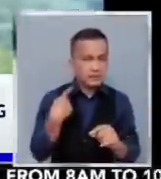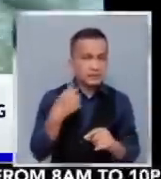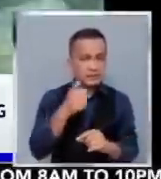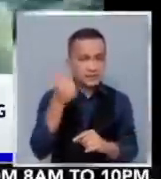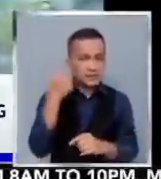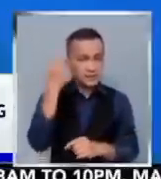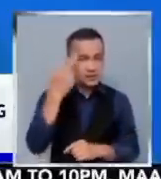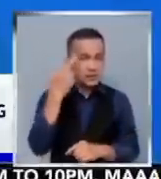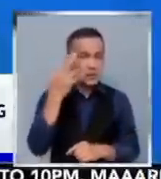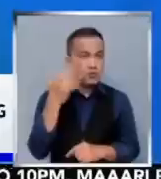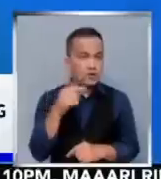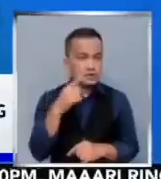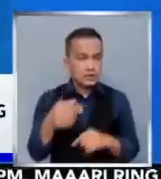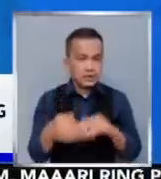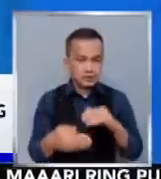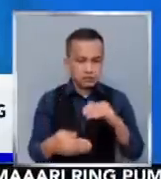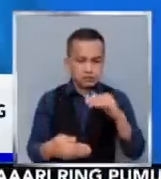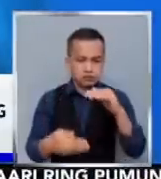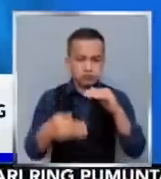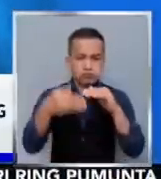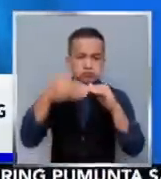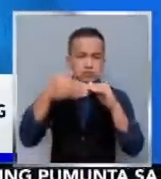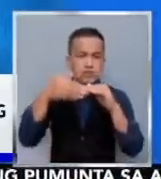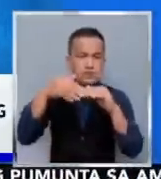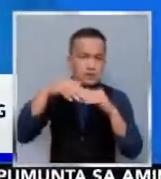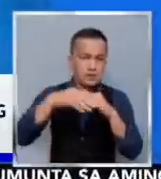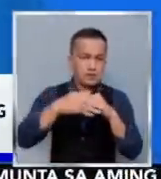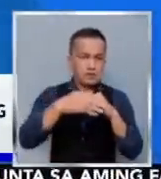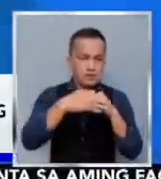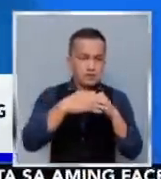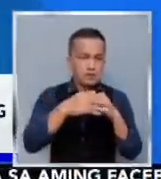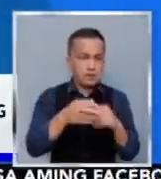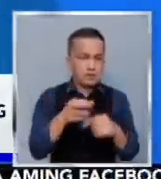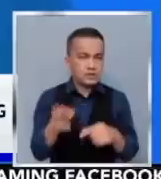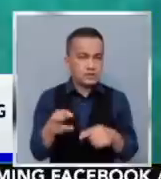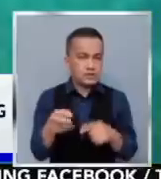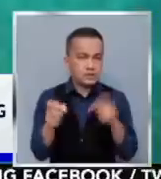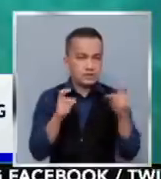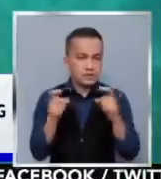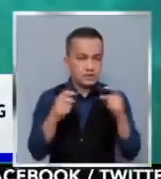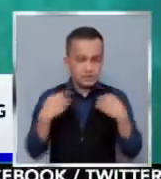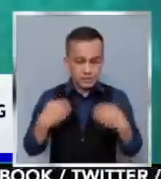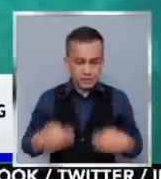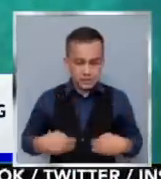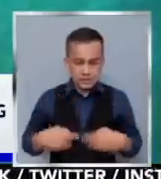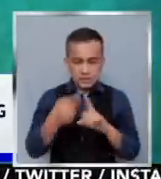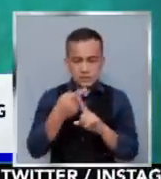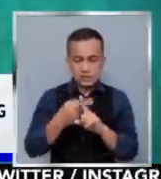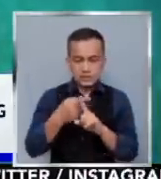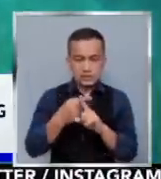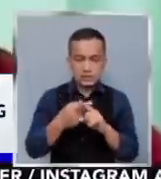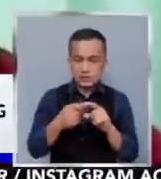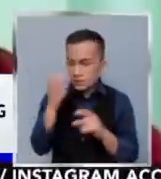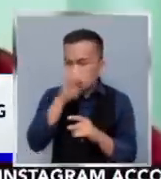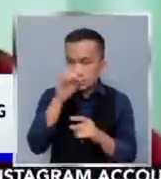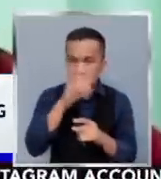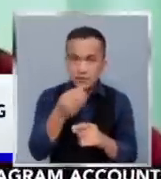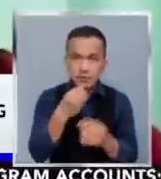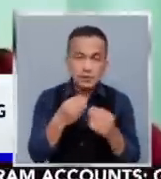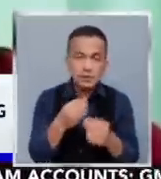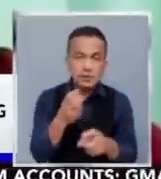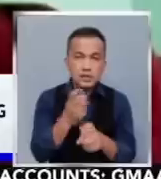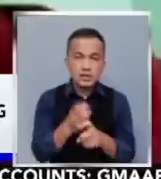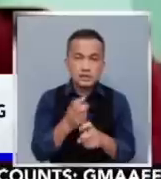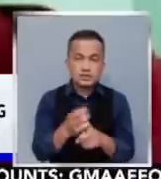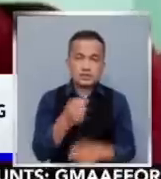sila umaakyat. Isa nga doon ay yung kanyang pag-regulate ng kanyang body temperature. Habang naghahanap ng pagkain, mahirap magsabi na